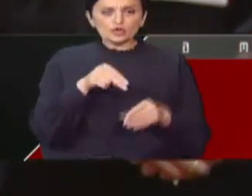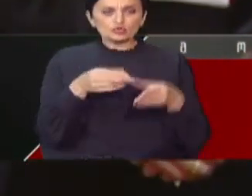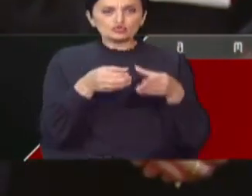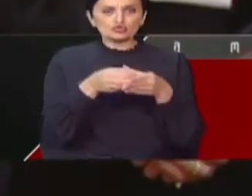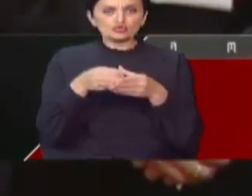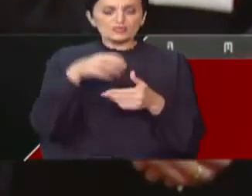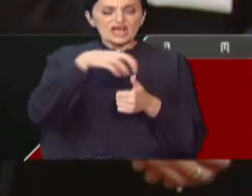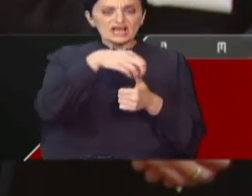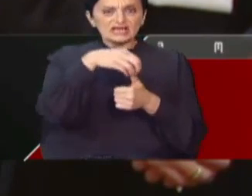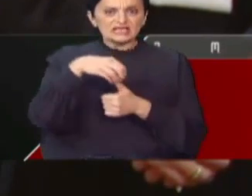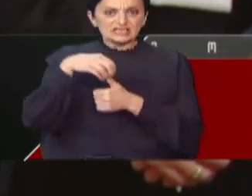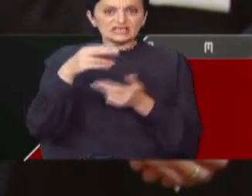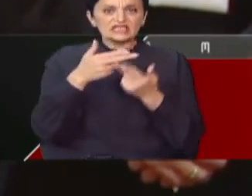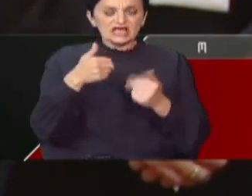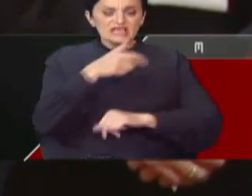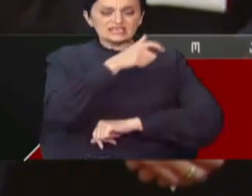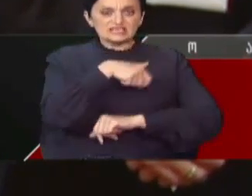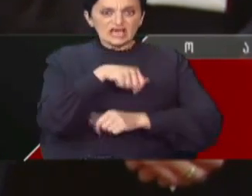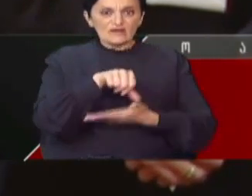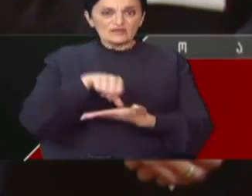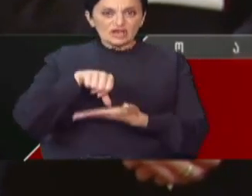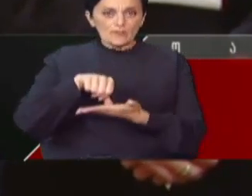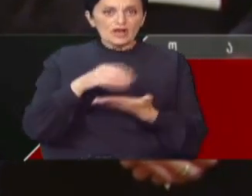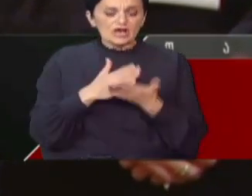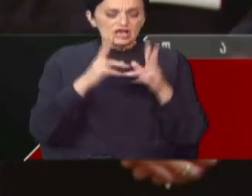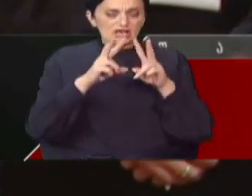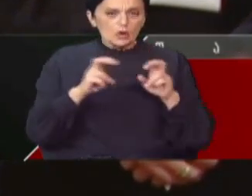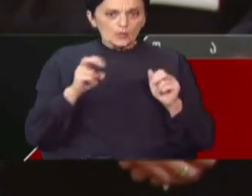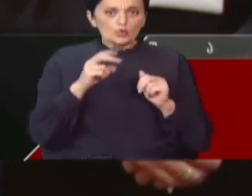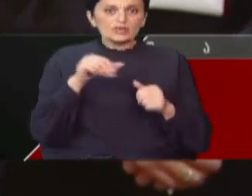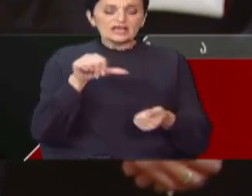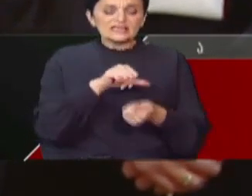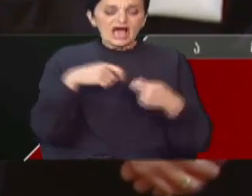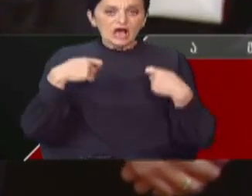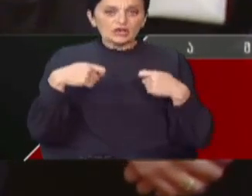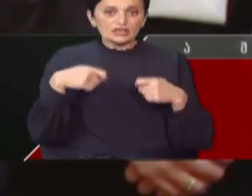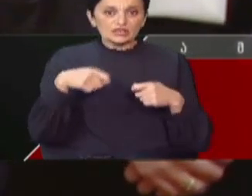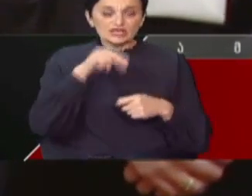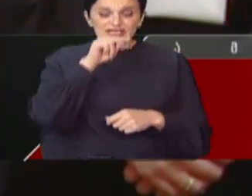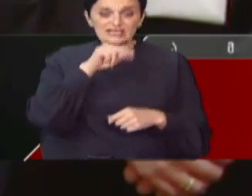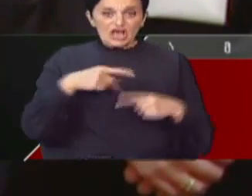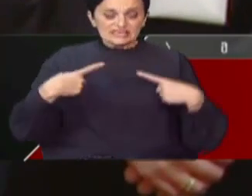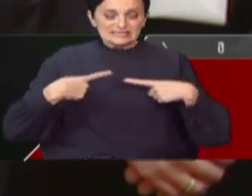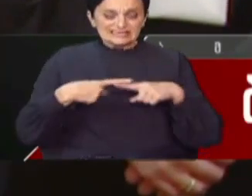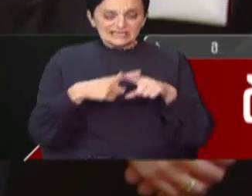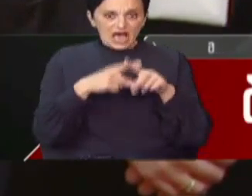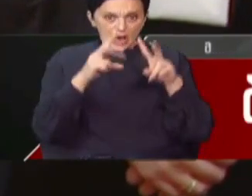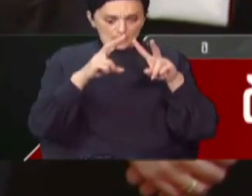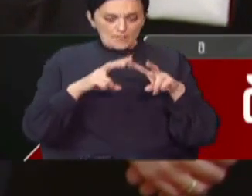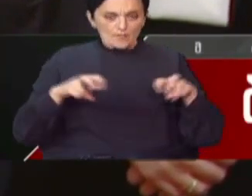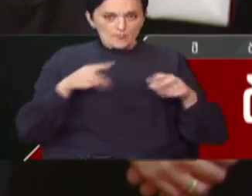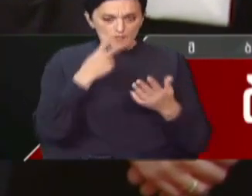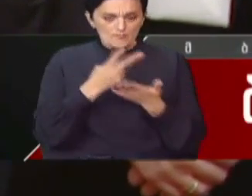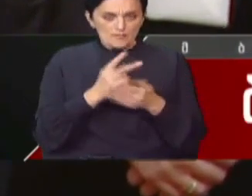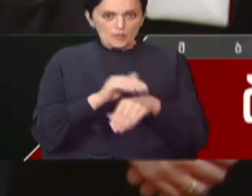ჯგუფის ლიდერები და წევრები. გაშიფრულია ნარკორეალიზატორთა დანაშაულებრივი სქემა, რომლის